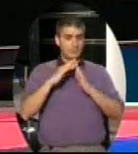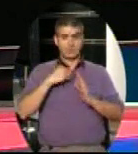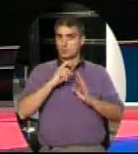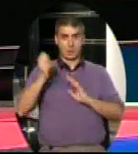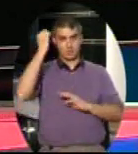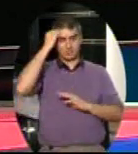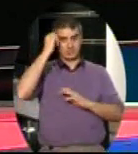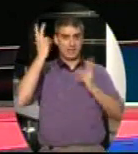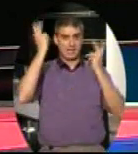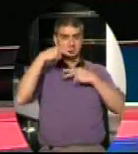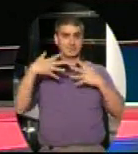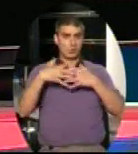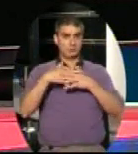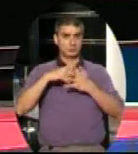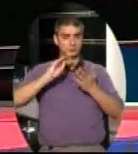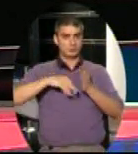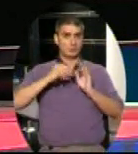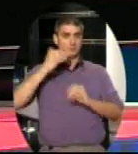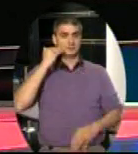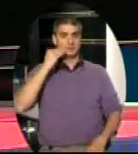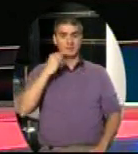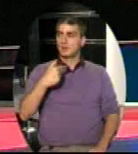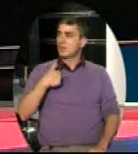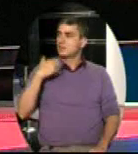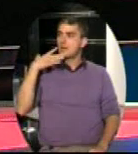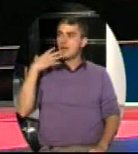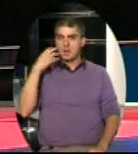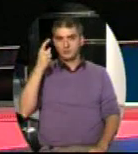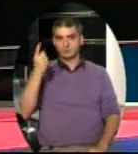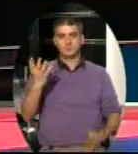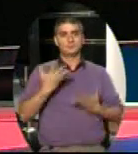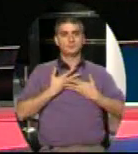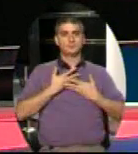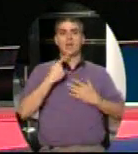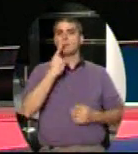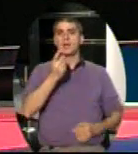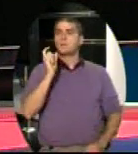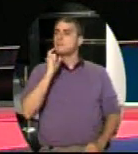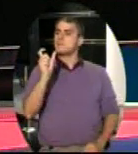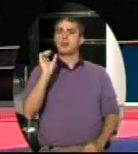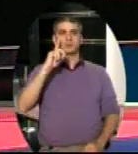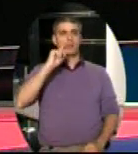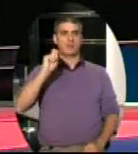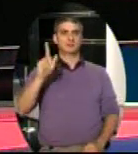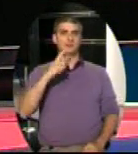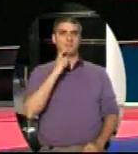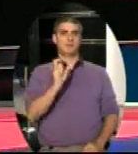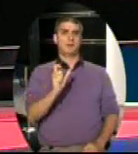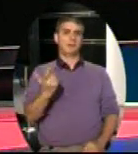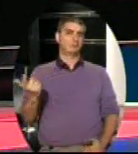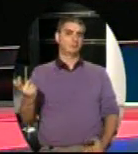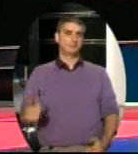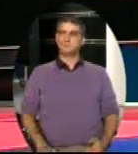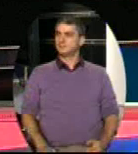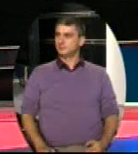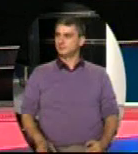חוזר בו מההסכם הקואליציוני שנכתב עם ציפי לבני? אני אהבתי שהם ימצאו את האמירה של מילה של גבר זה גם מילה. אתה